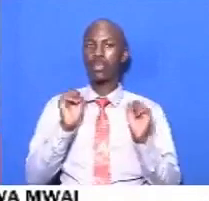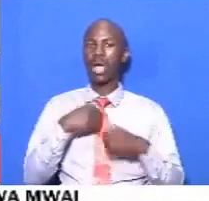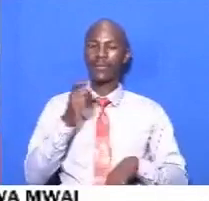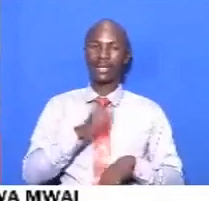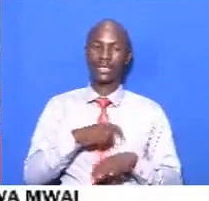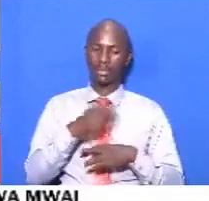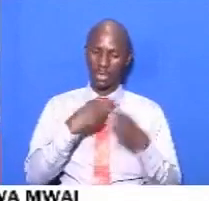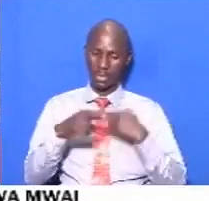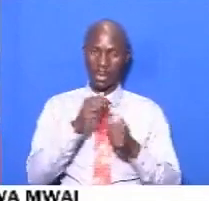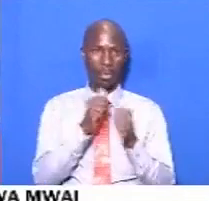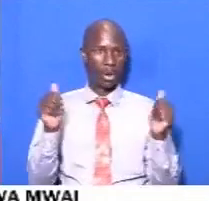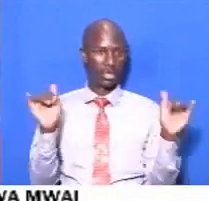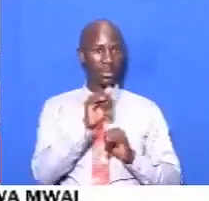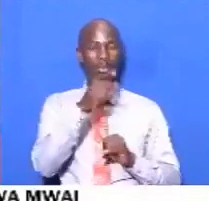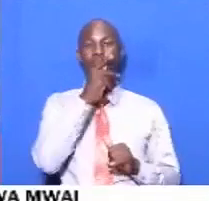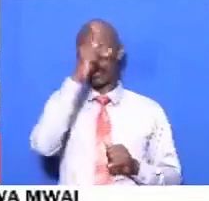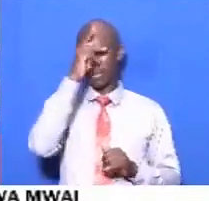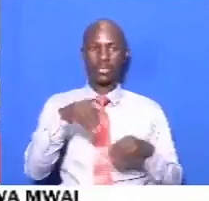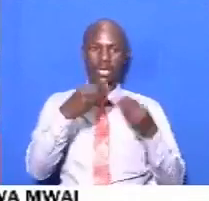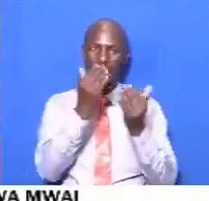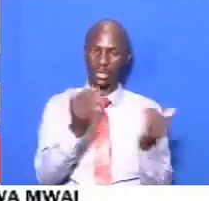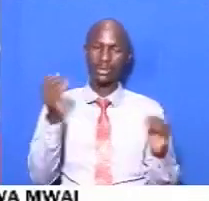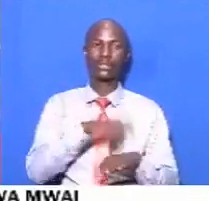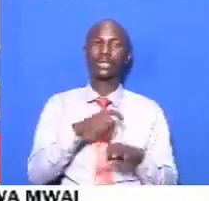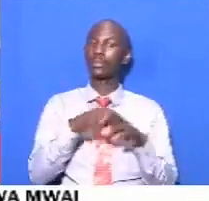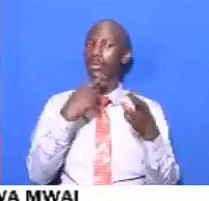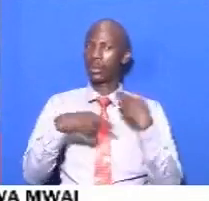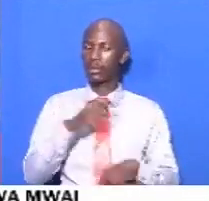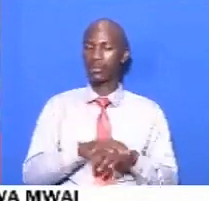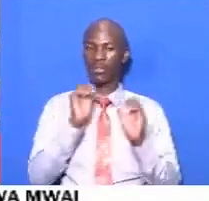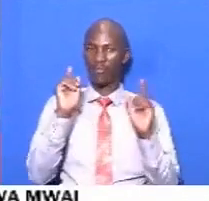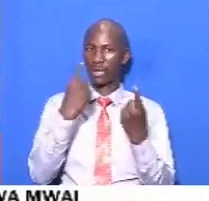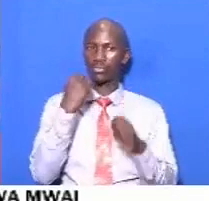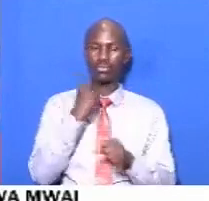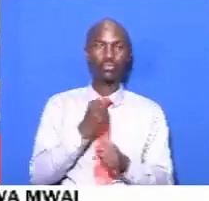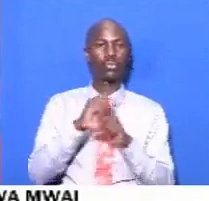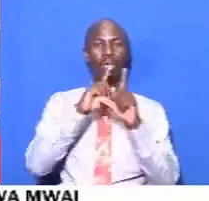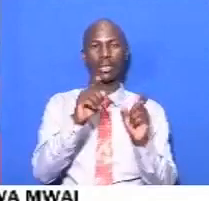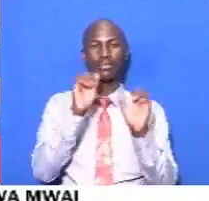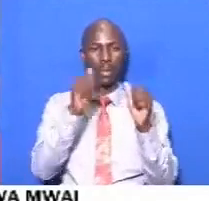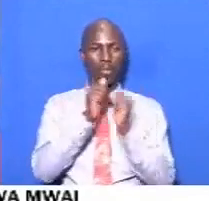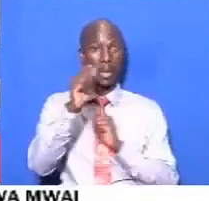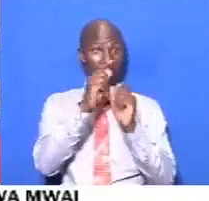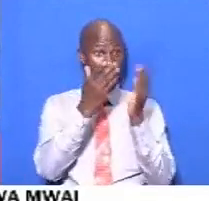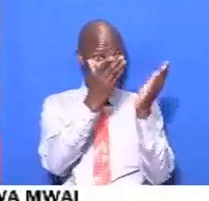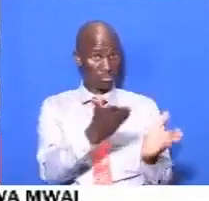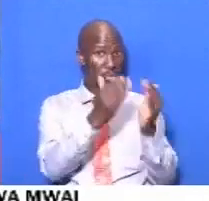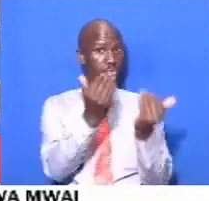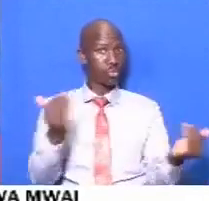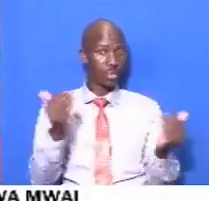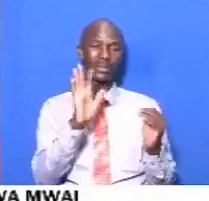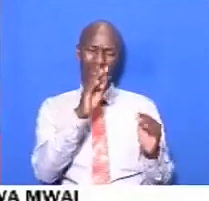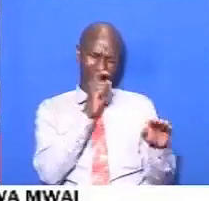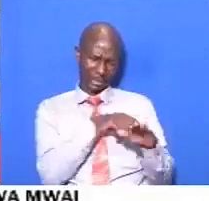yao kurivise, na hukumu seni nenga kana mwana wa kurivise, kambo kweka mutiani, nikenda kana katuwa nobita, na inu siana,